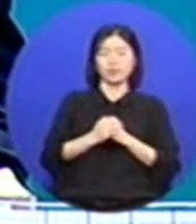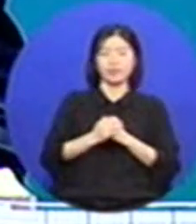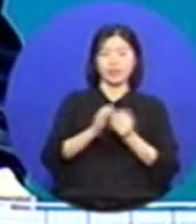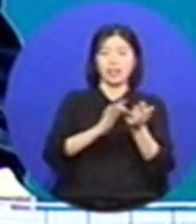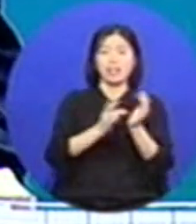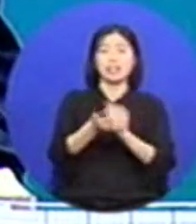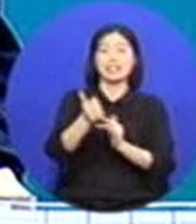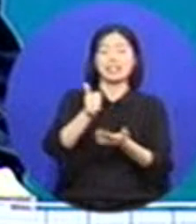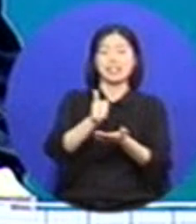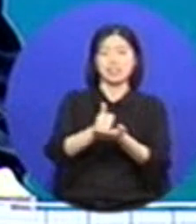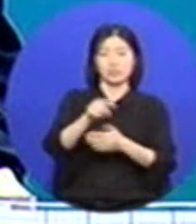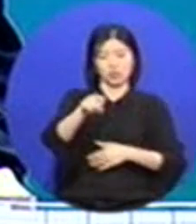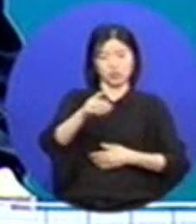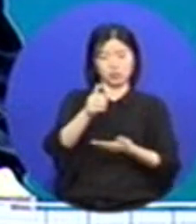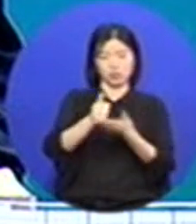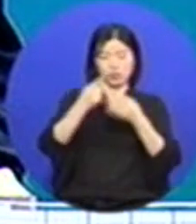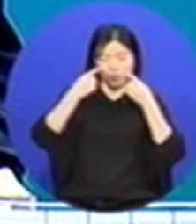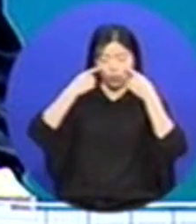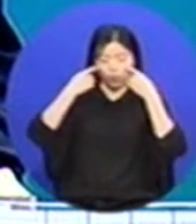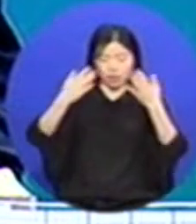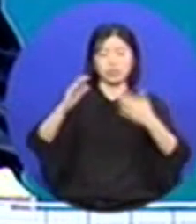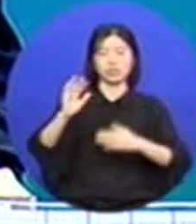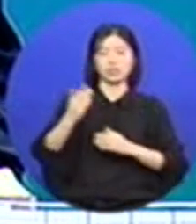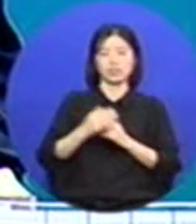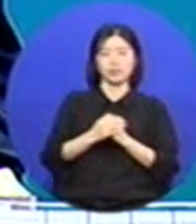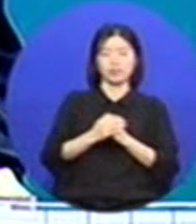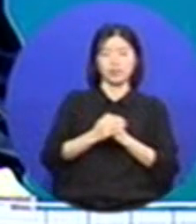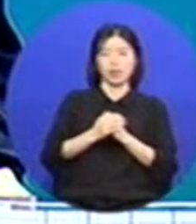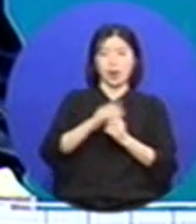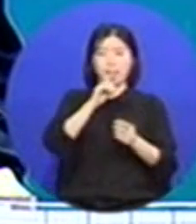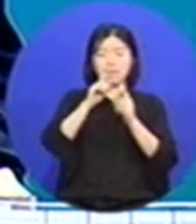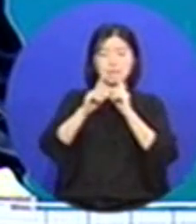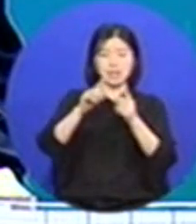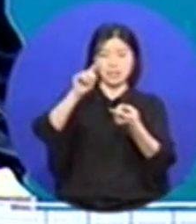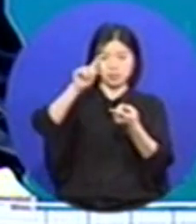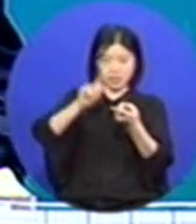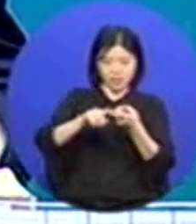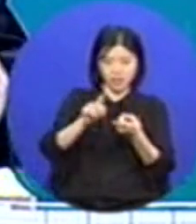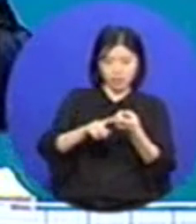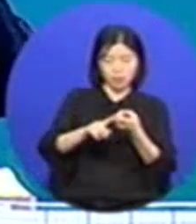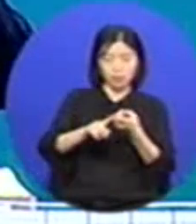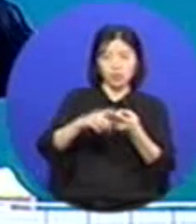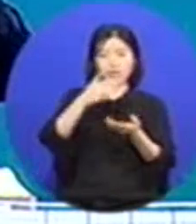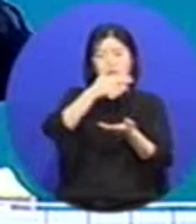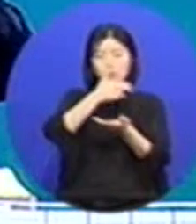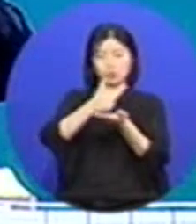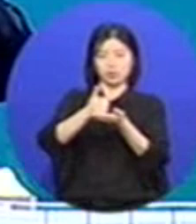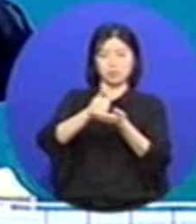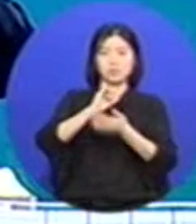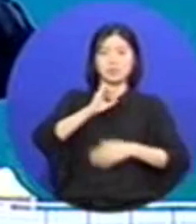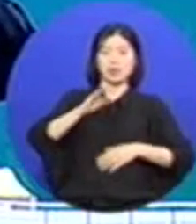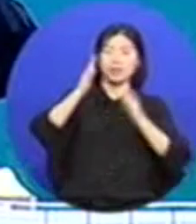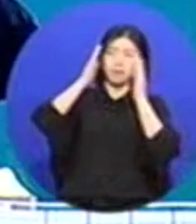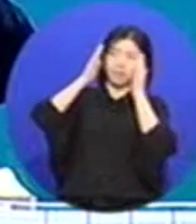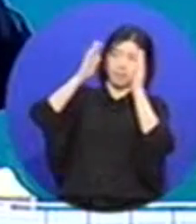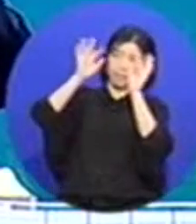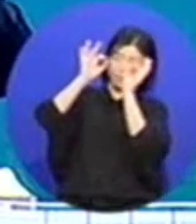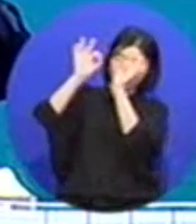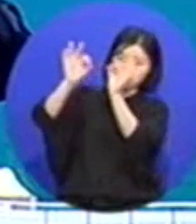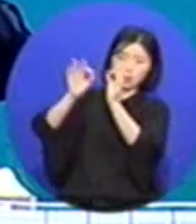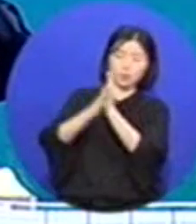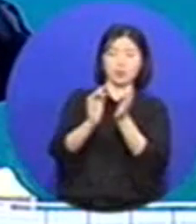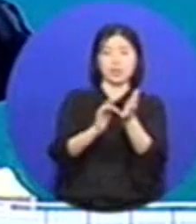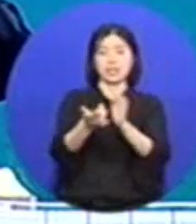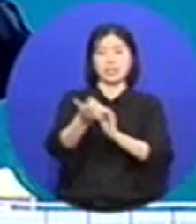예수님 그분은 정확하 시 더라 정말 말씀하신 그대도 주 들어 주님을 진짜 바라보고 예수님만